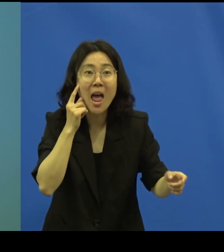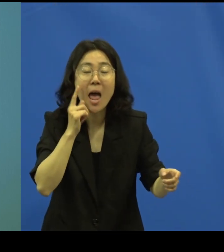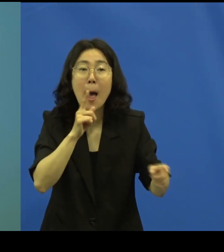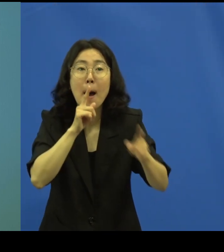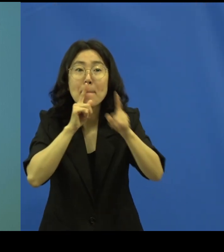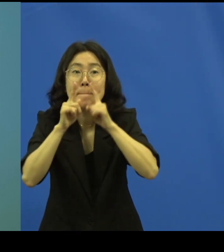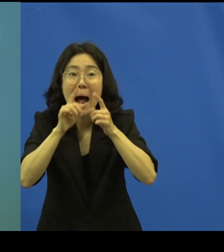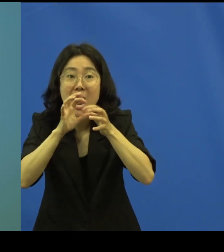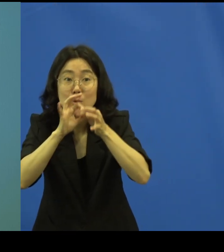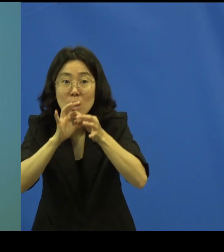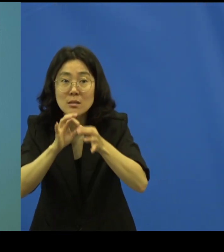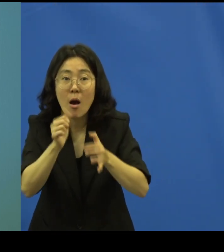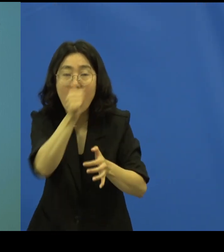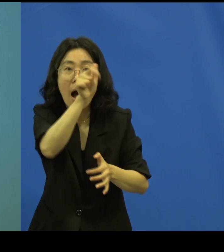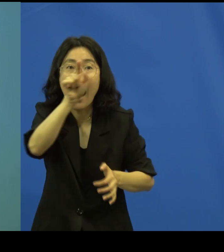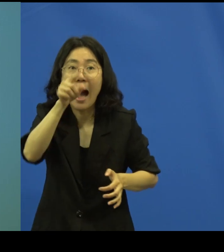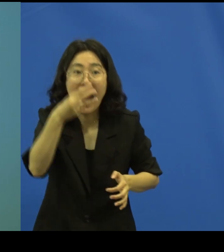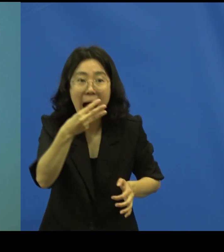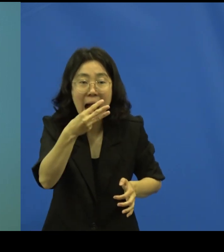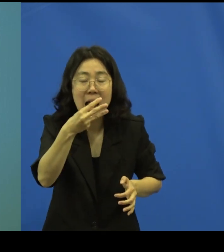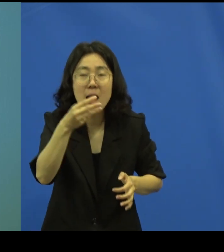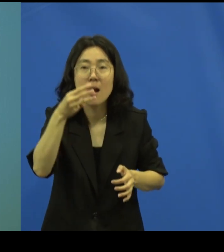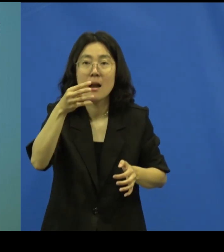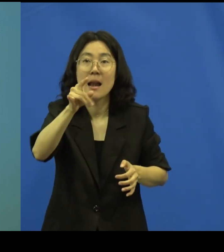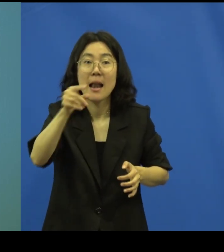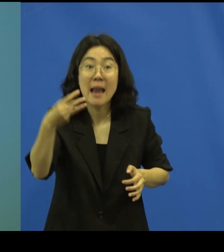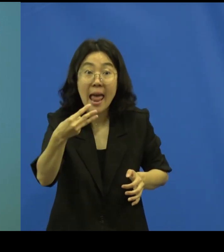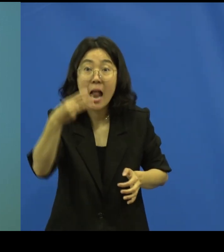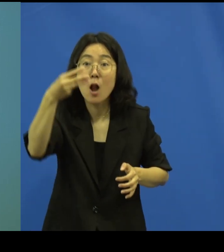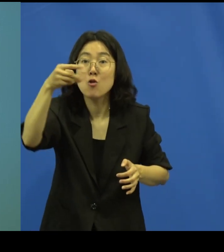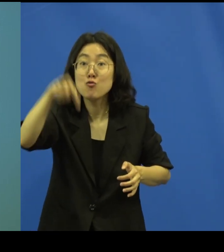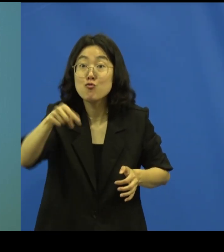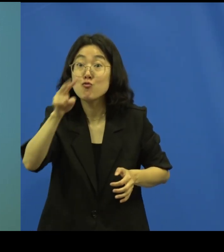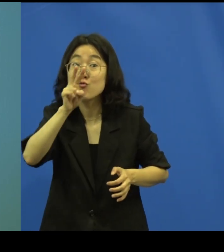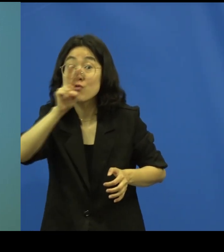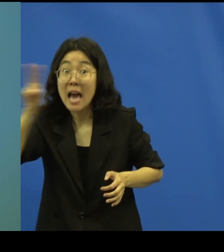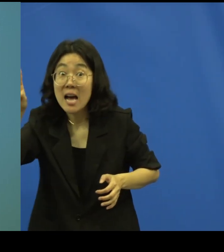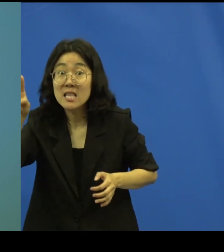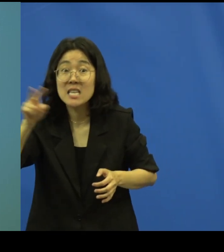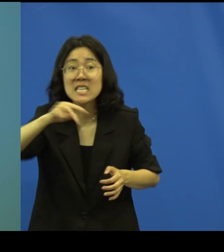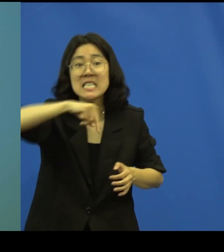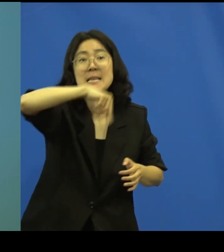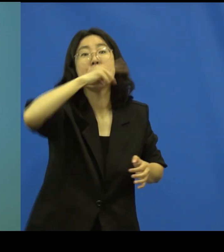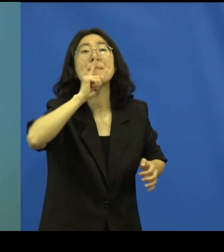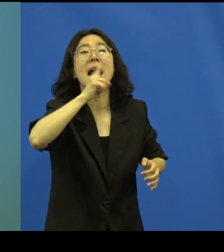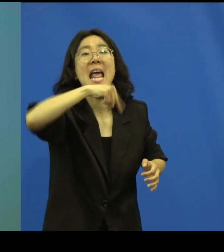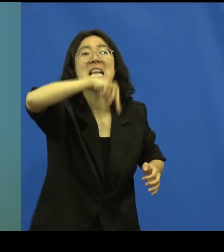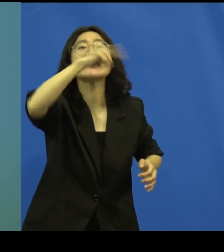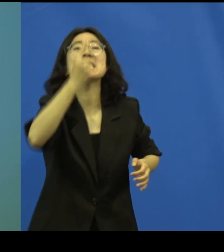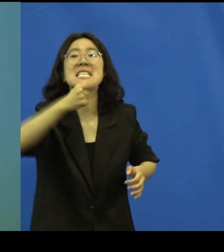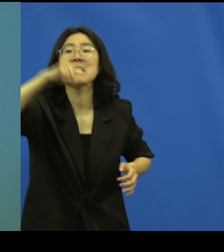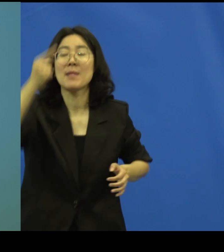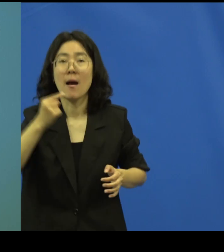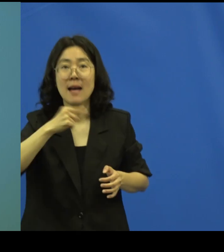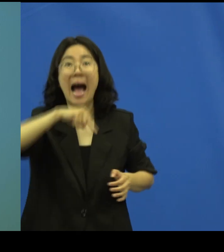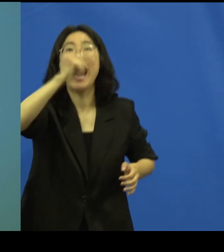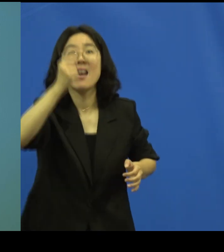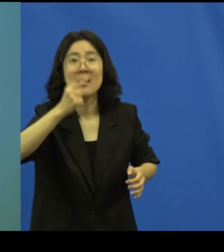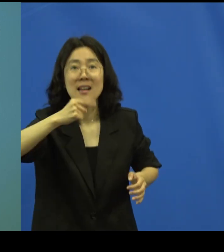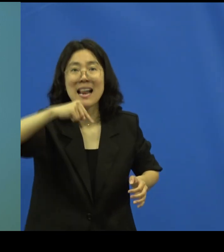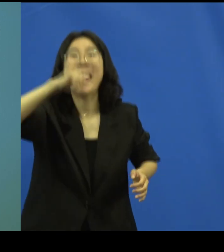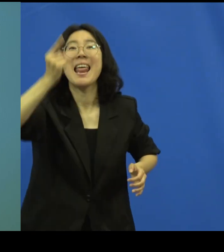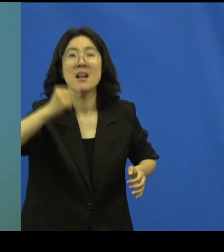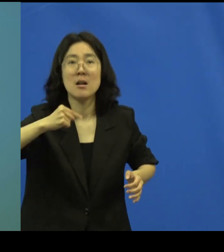할렐루야라는 게 그 오리지널로 히브리인들이 할 때 할렐루야는 굉장히 그 리듬이 있고 그 할렐루야 안에 풍요가